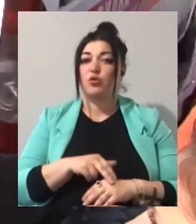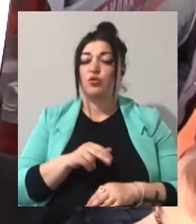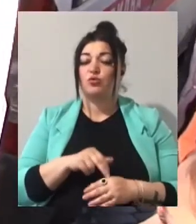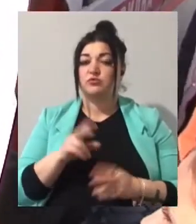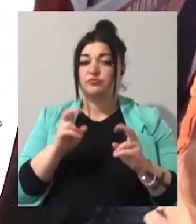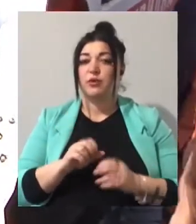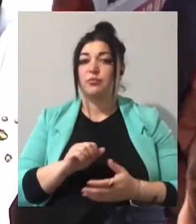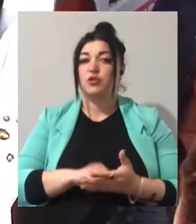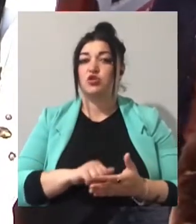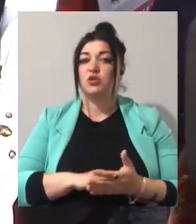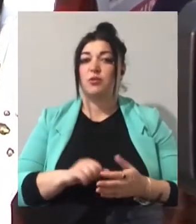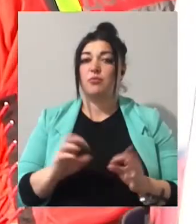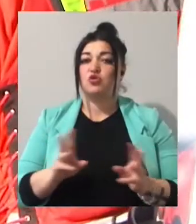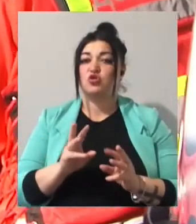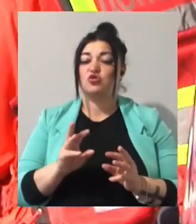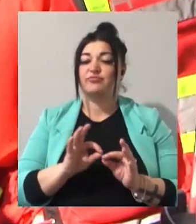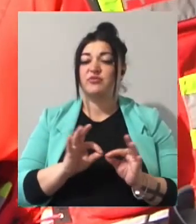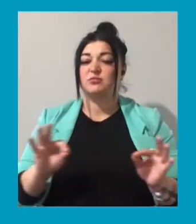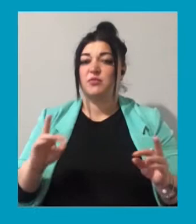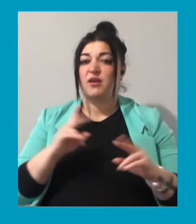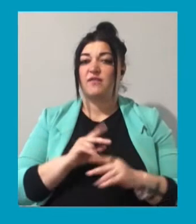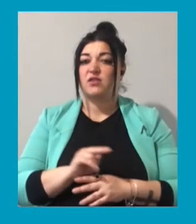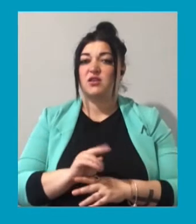– несправність електропроводки.